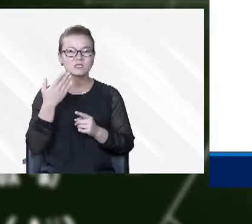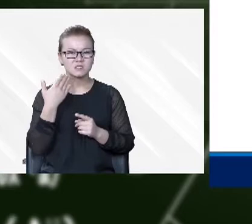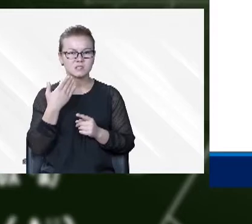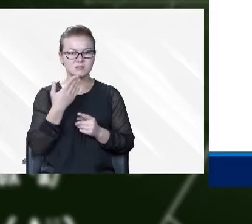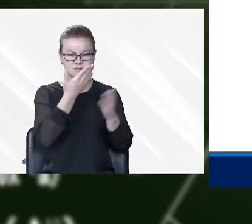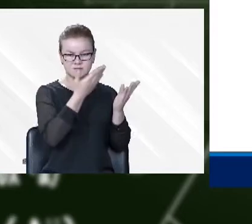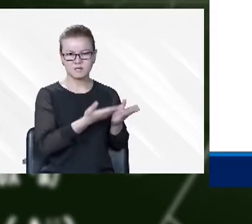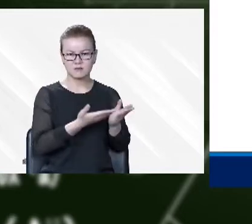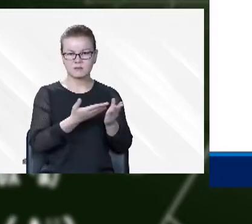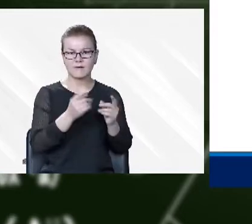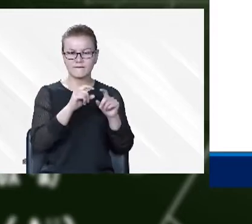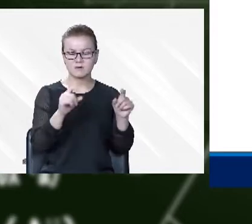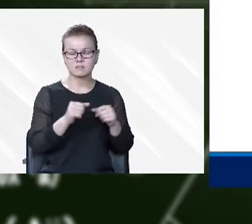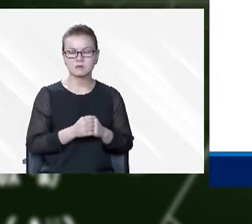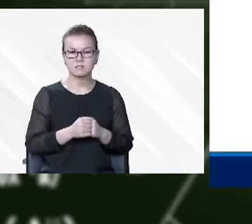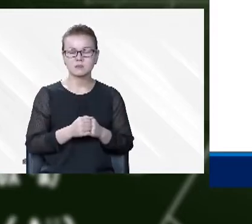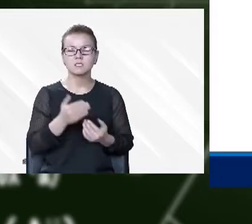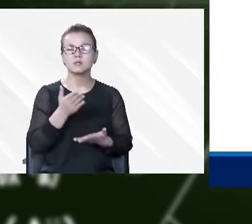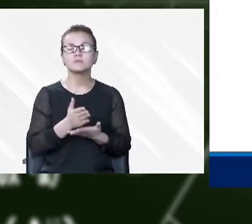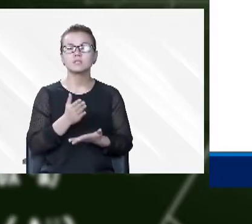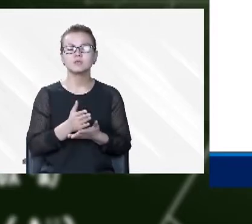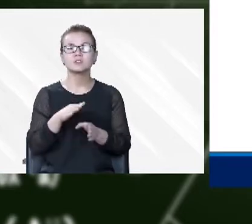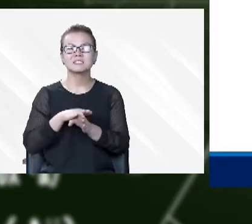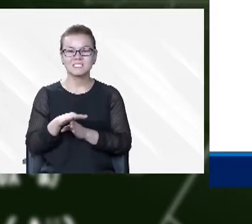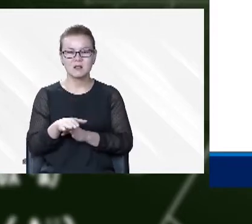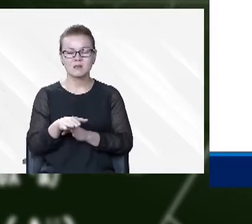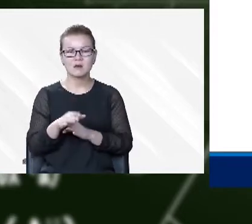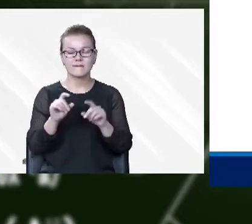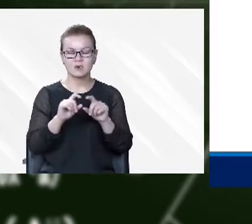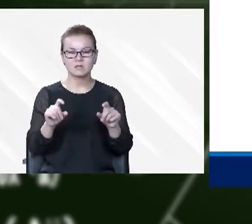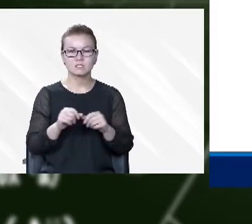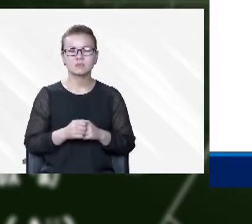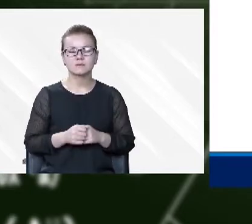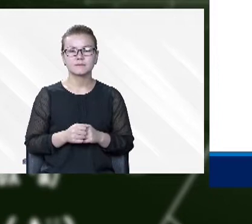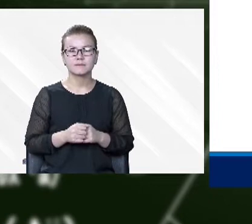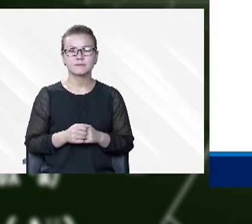данное выражение, имеющее целое выражение